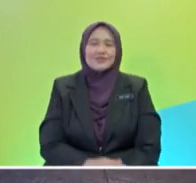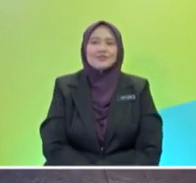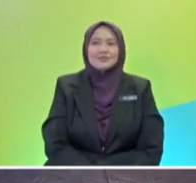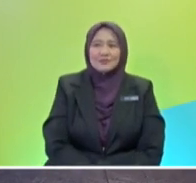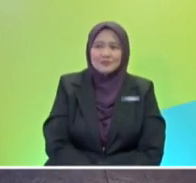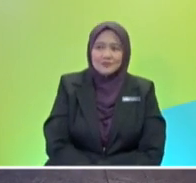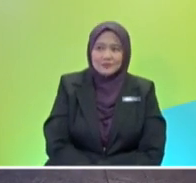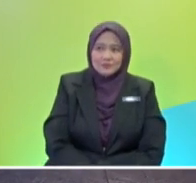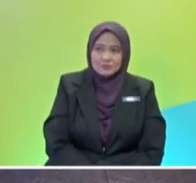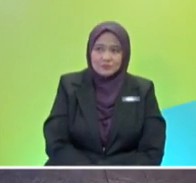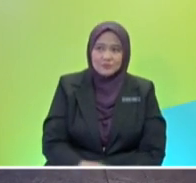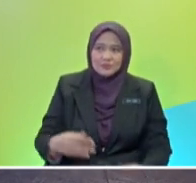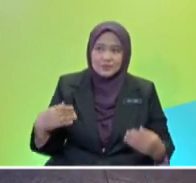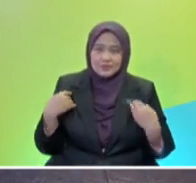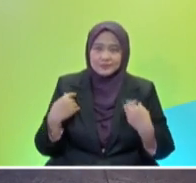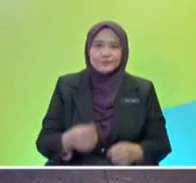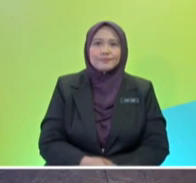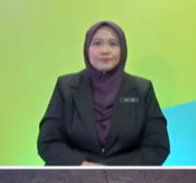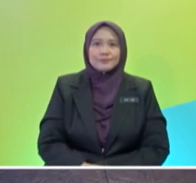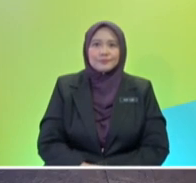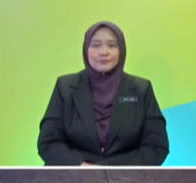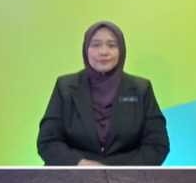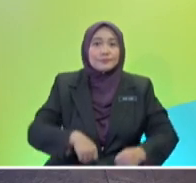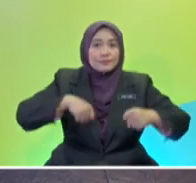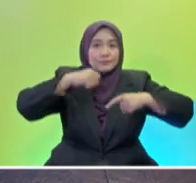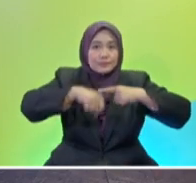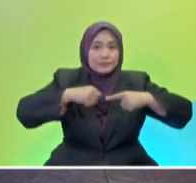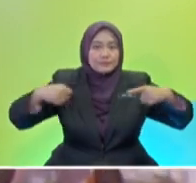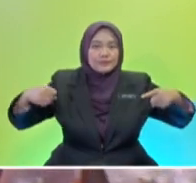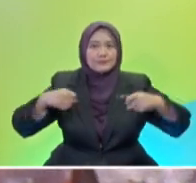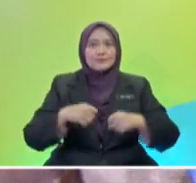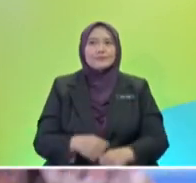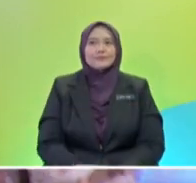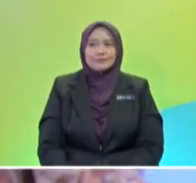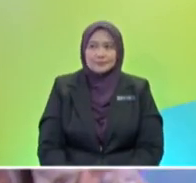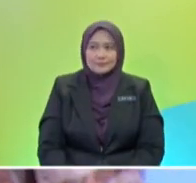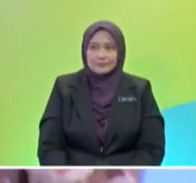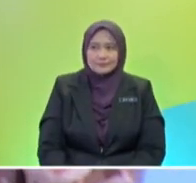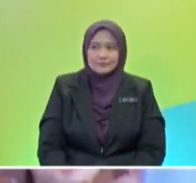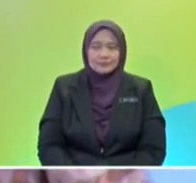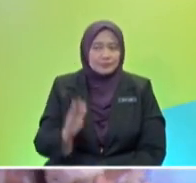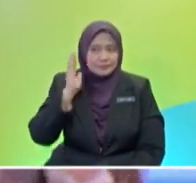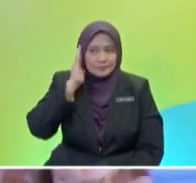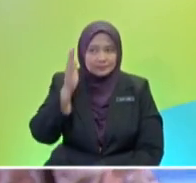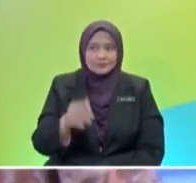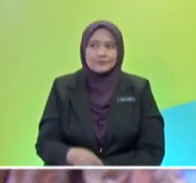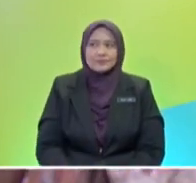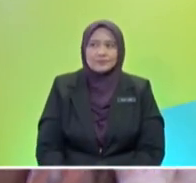spring untuk bisa dan satu spring untuk sayur Sekarang kita akan